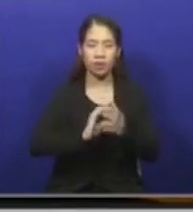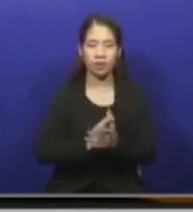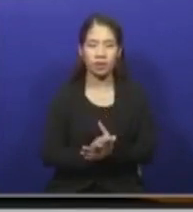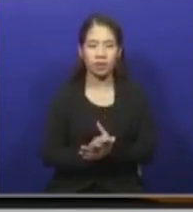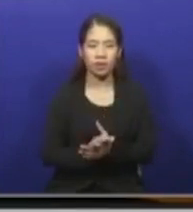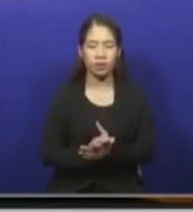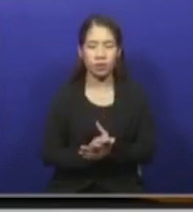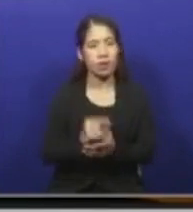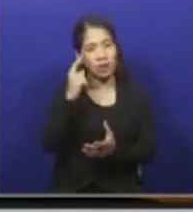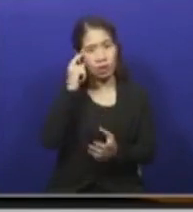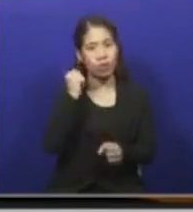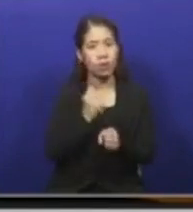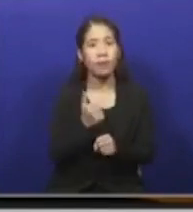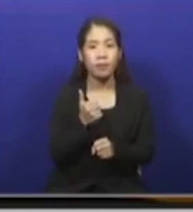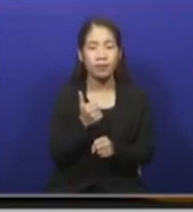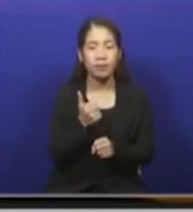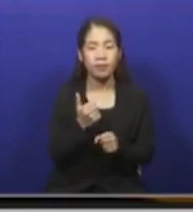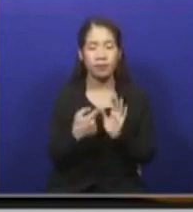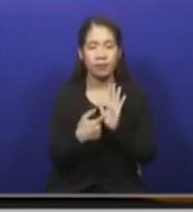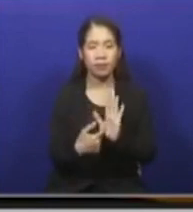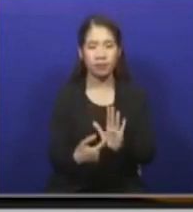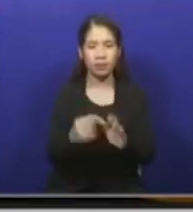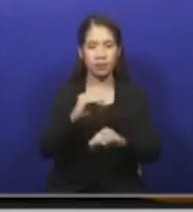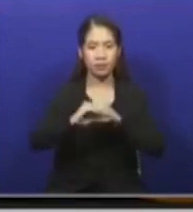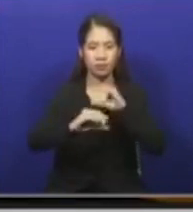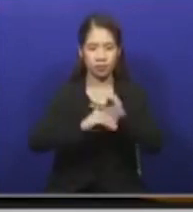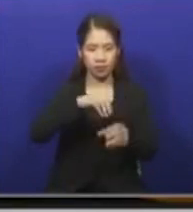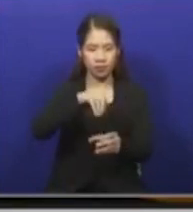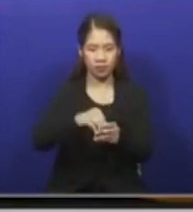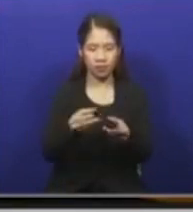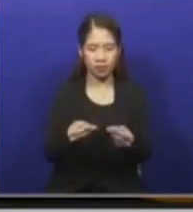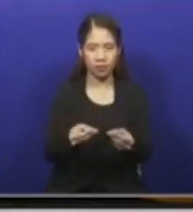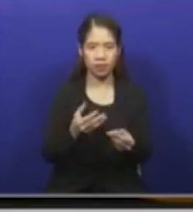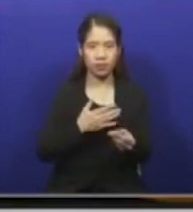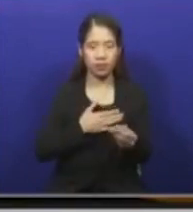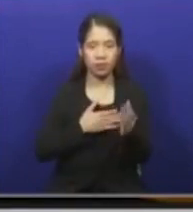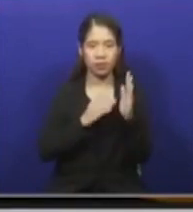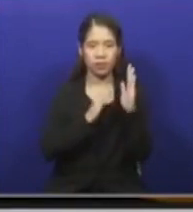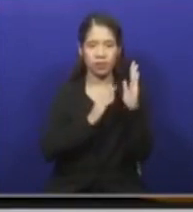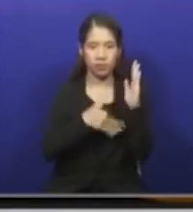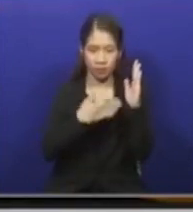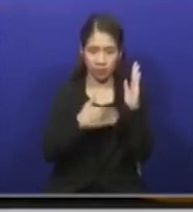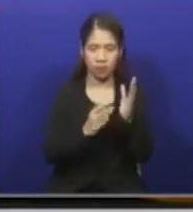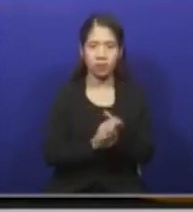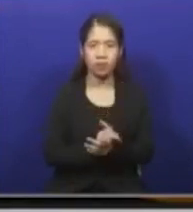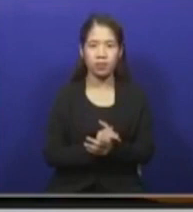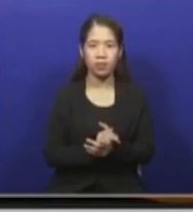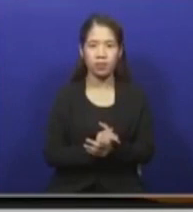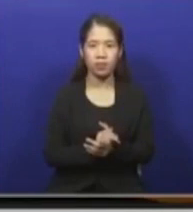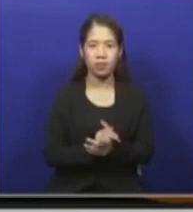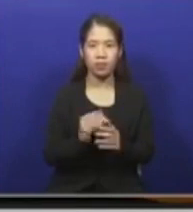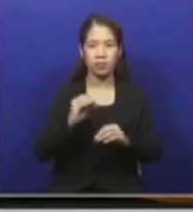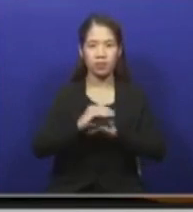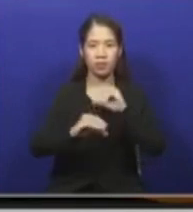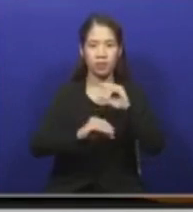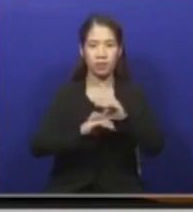พวกเขาจะทำทันไหมครับผมยกตัวอย่างโครงการที่อยู่ในพื้นที่ผมพื้นที่ภาคตะวันออกอย่างโครงการส